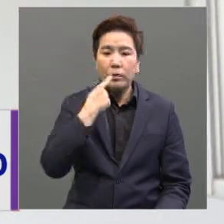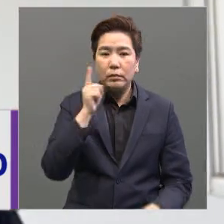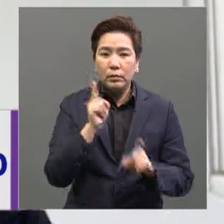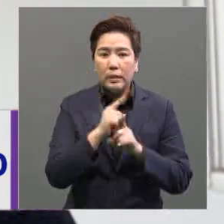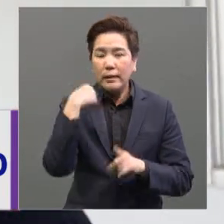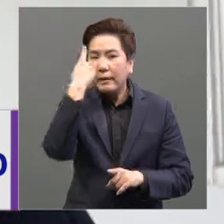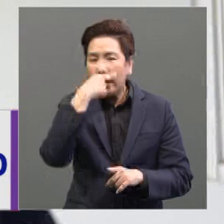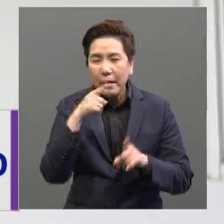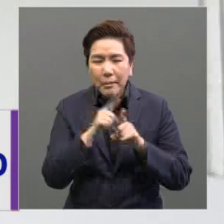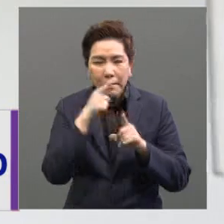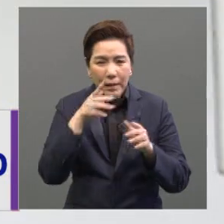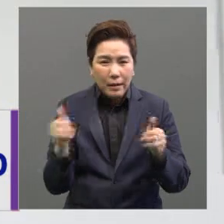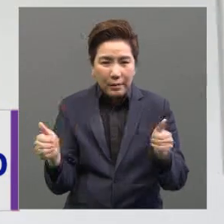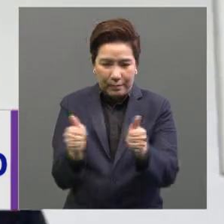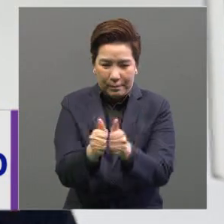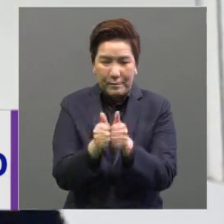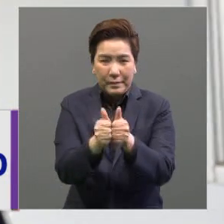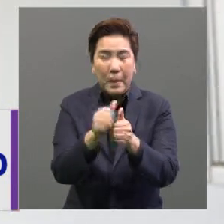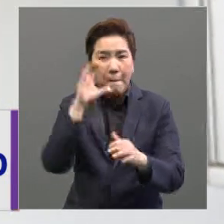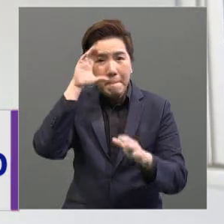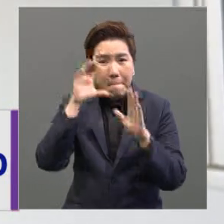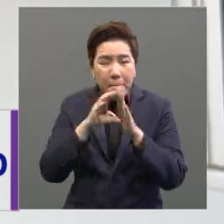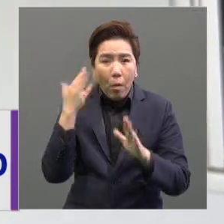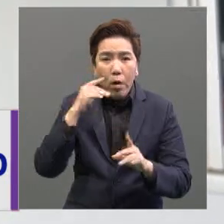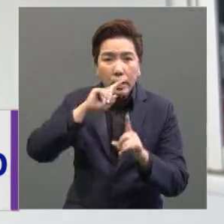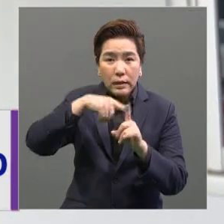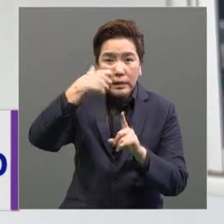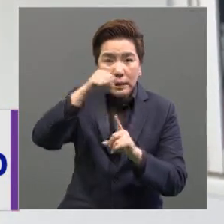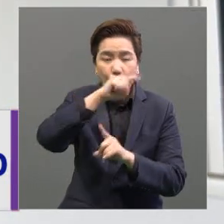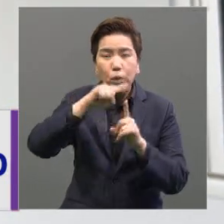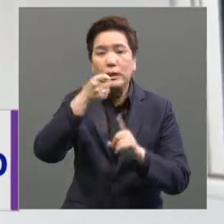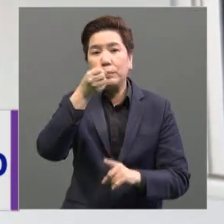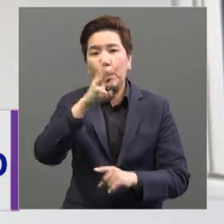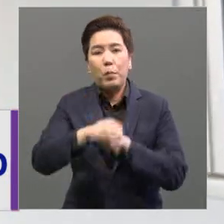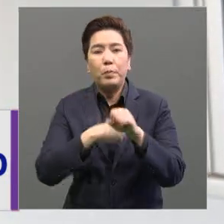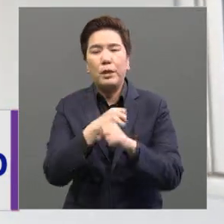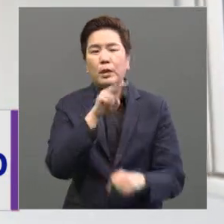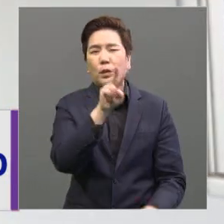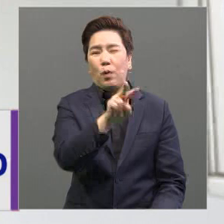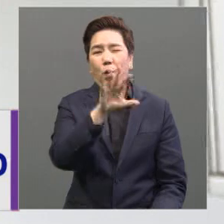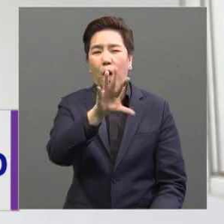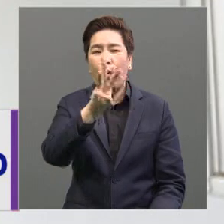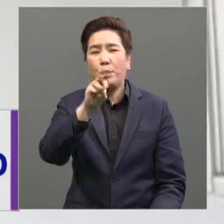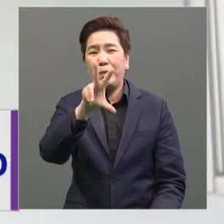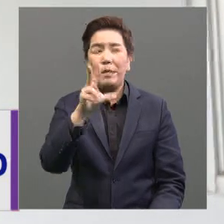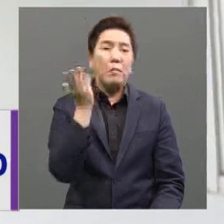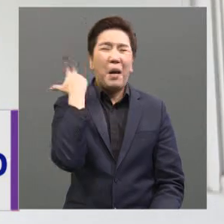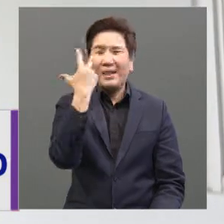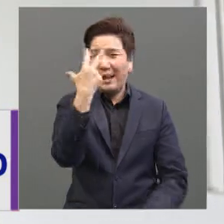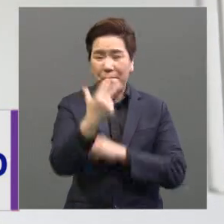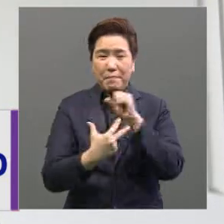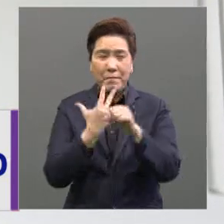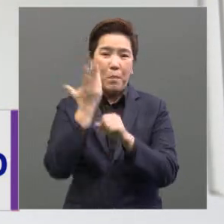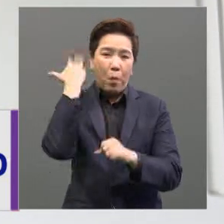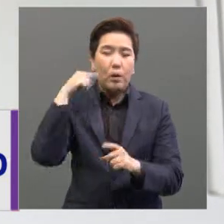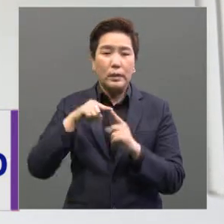าเนี่ยมีรูปปรากฏกับแป้งนาโนดเนี่ยเมื่อวันที่16ตุลาคมปี63ย้อนไป3ปีกว่าที่แล้วที่ร้านอาหารแ